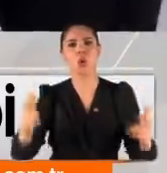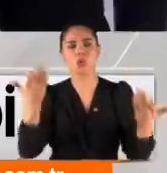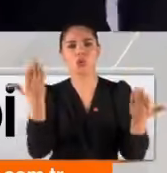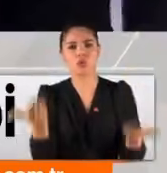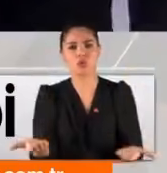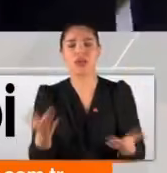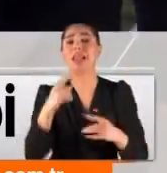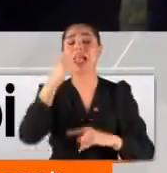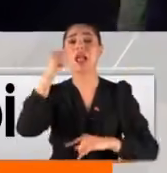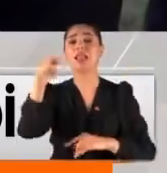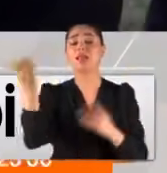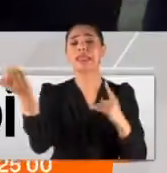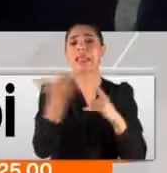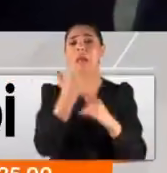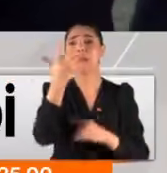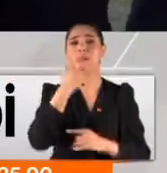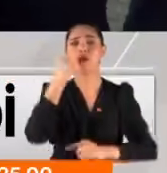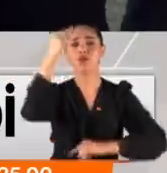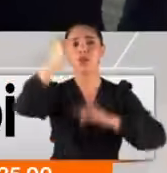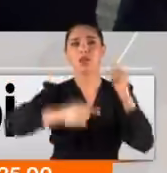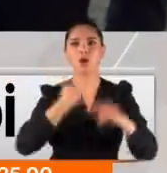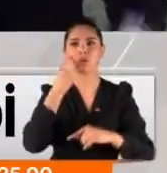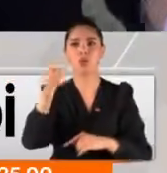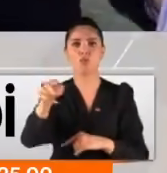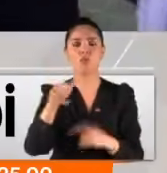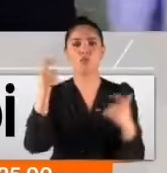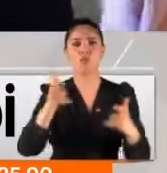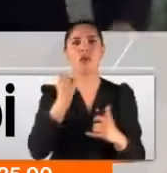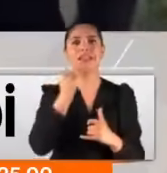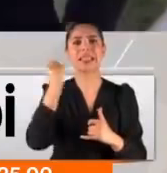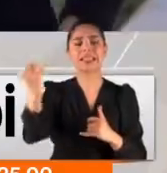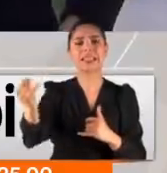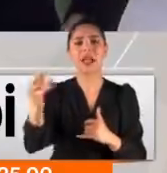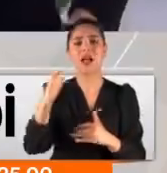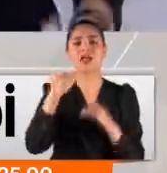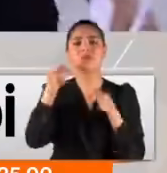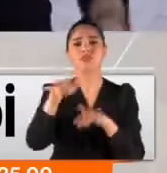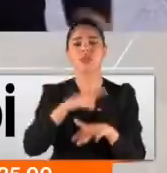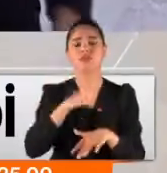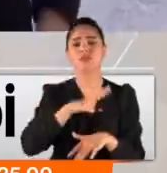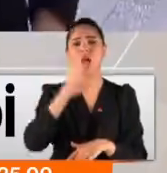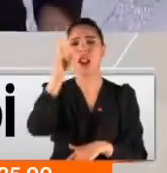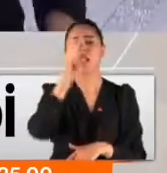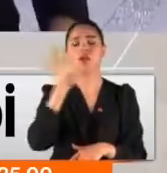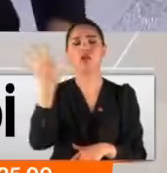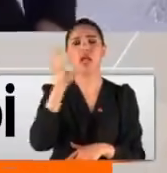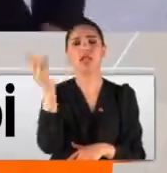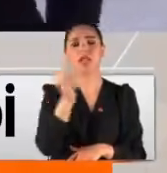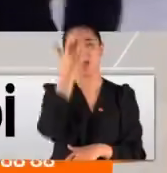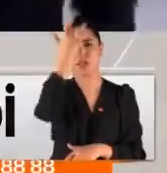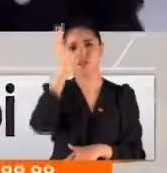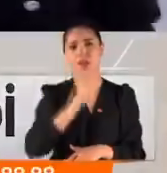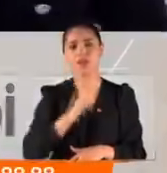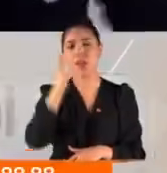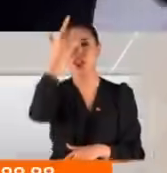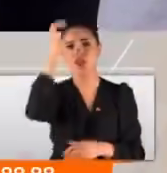5. yılında yine burası ziyaretçi akınına uğruyor. 250 şehidimiz var ve şehitlerimiz için 15 Temmuz